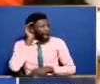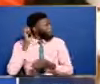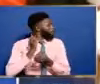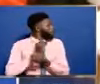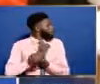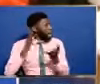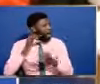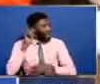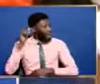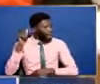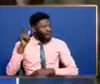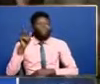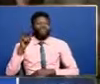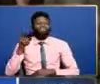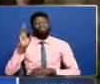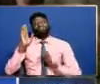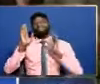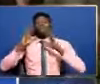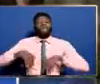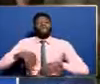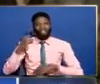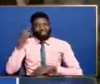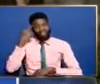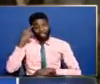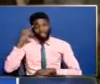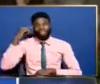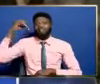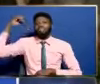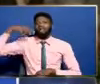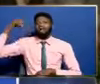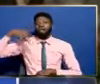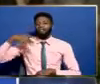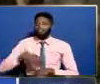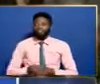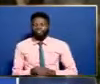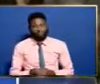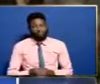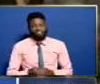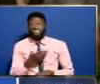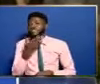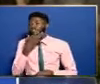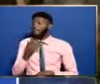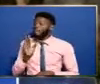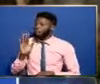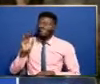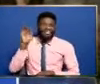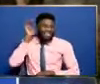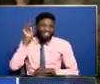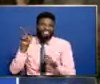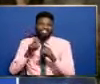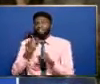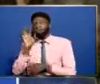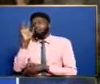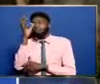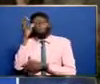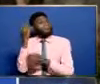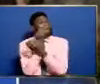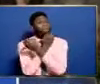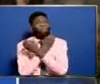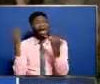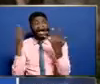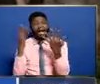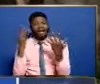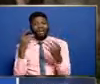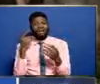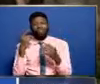an electric fault. Baba yake anasema alisikia kama babu imeripuka bomb usiku. Kwa hivyo